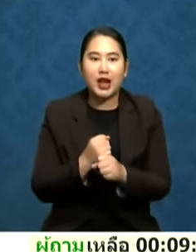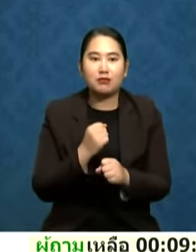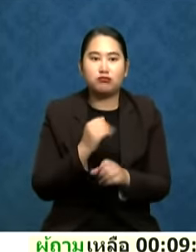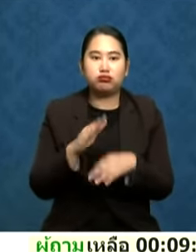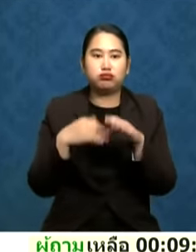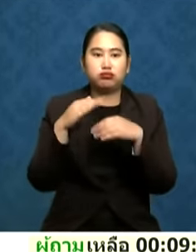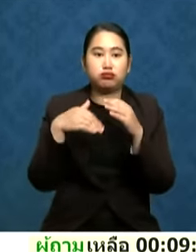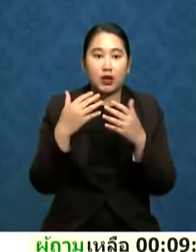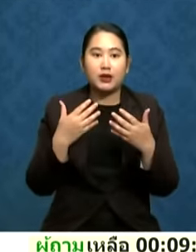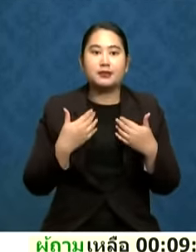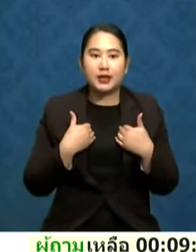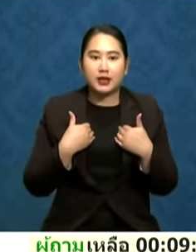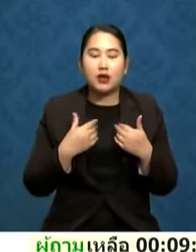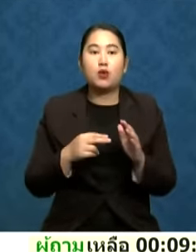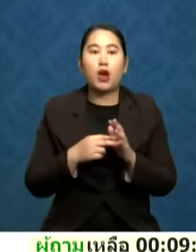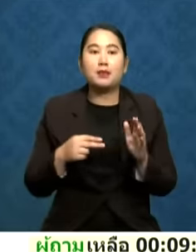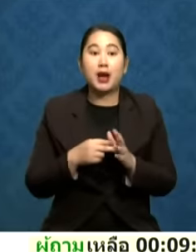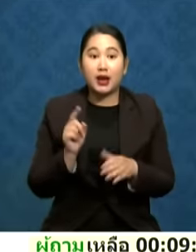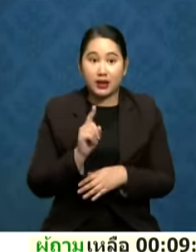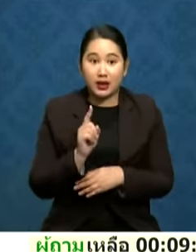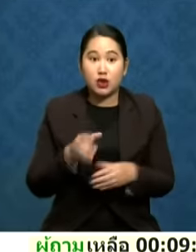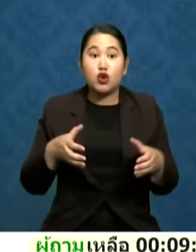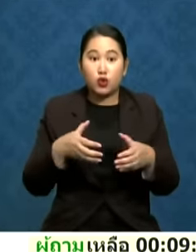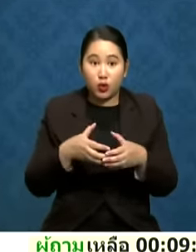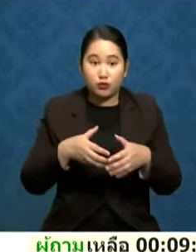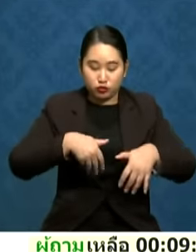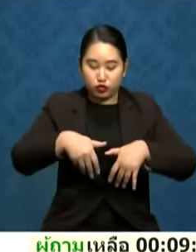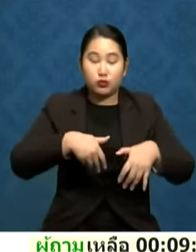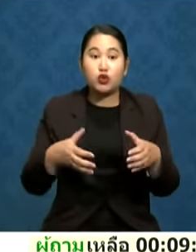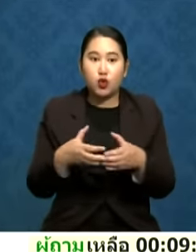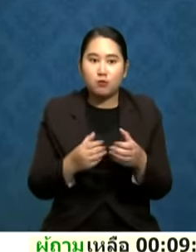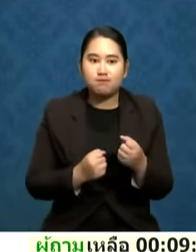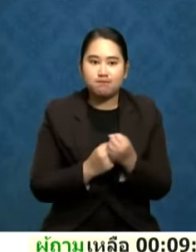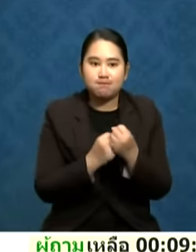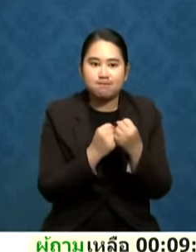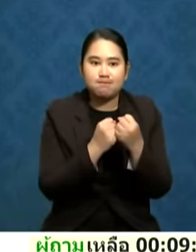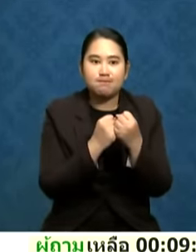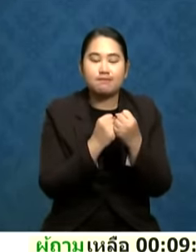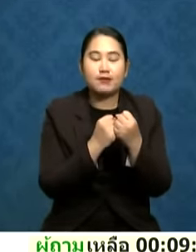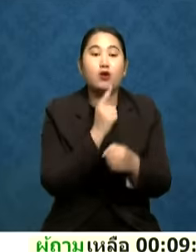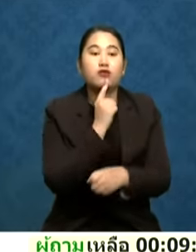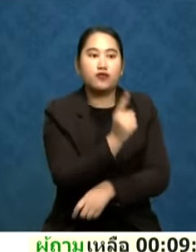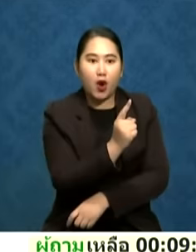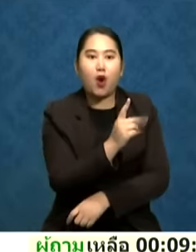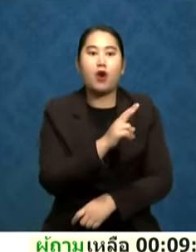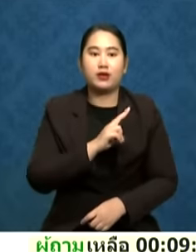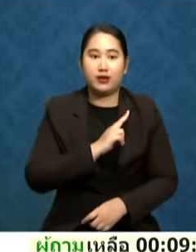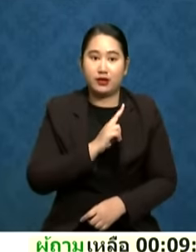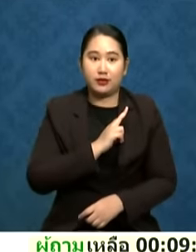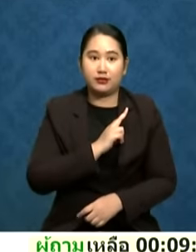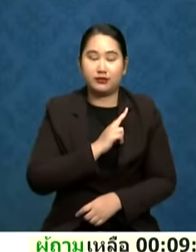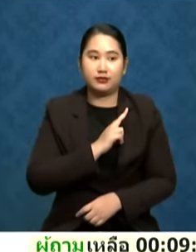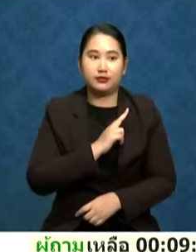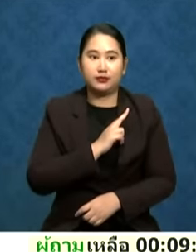บาลนี้นี่เกิดจากการที่ประชาชนเขาฝ่าฟนความกลัวและลกขึ้นมาท่วงความยุธิธรม